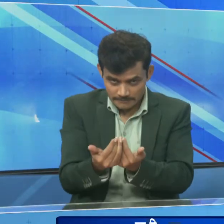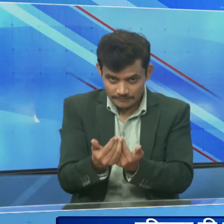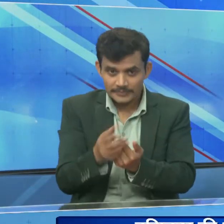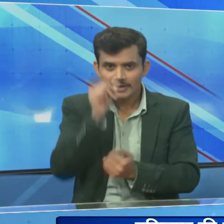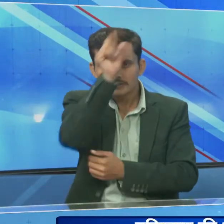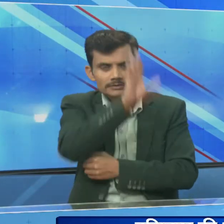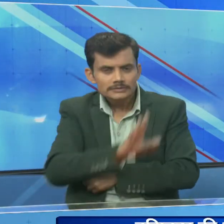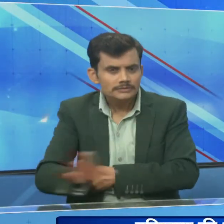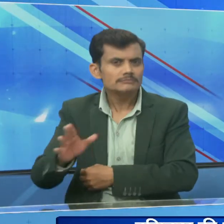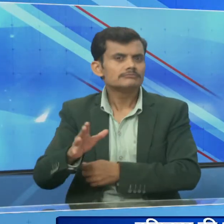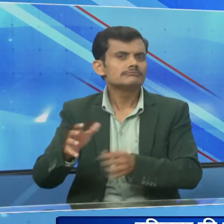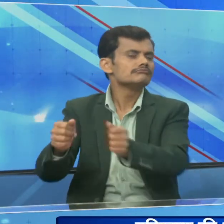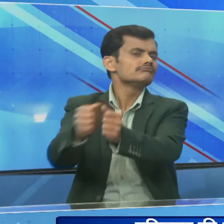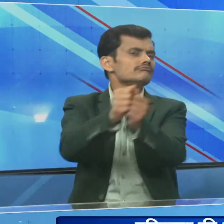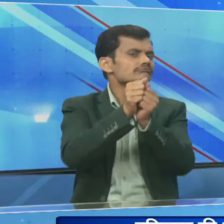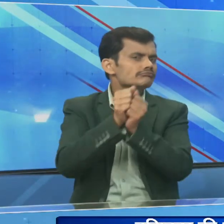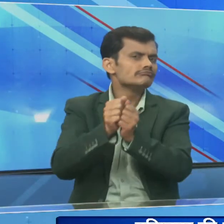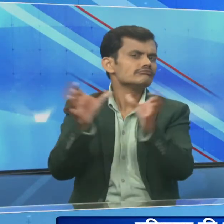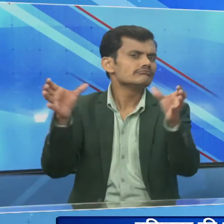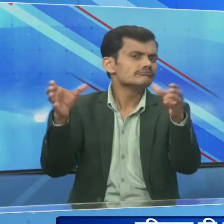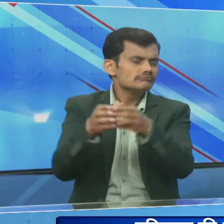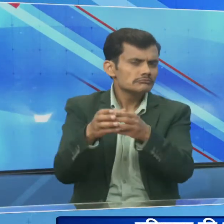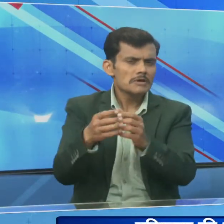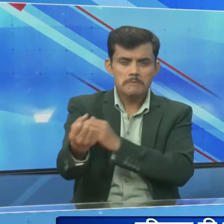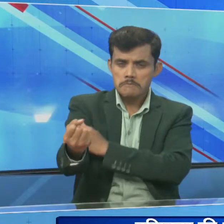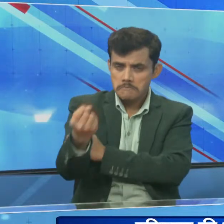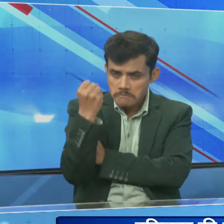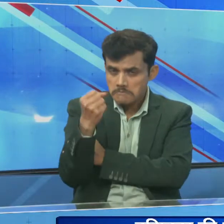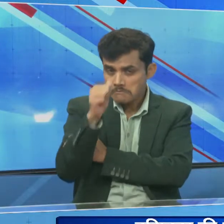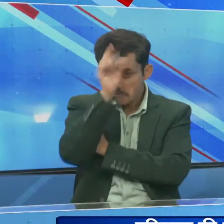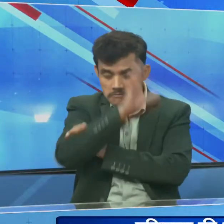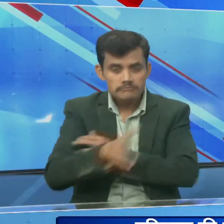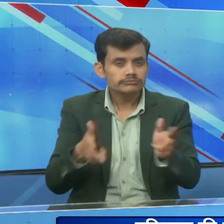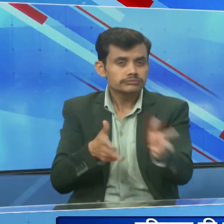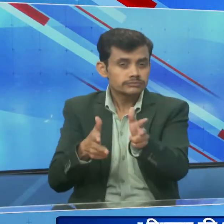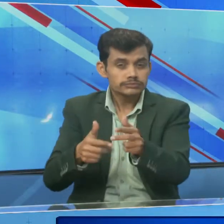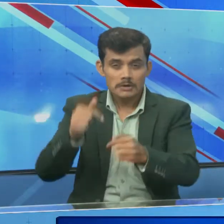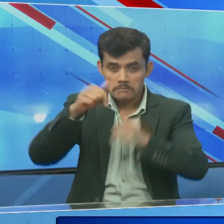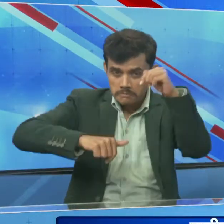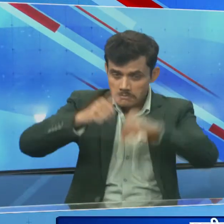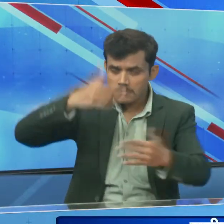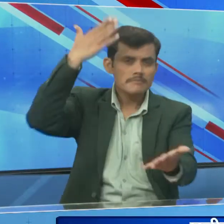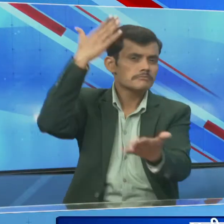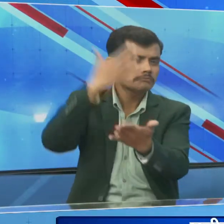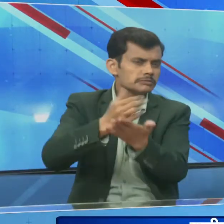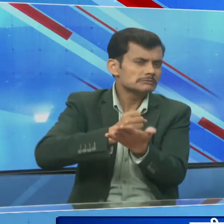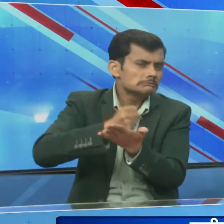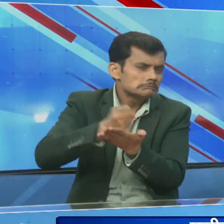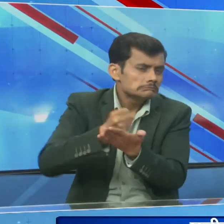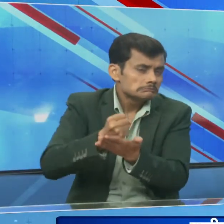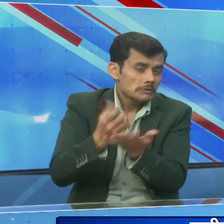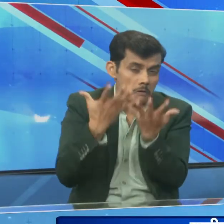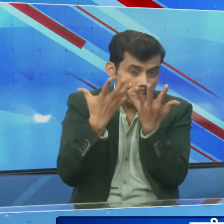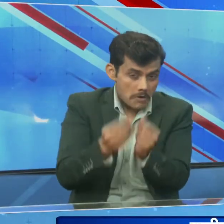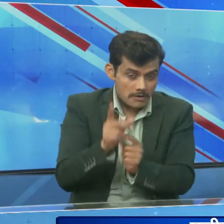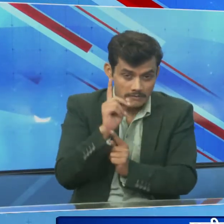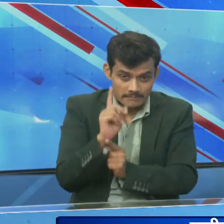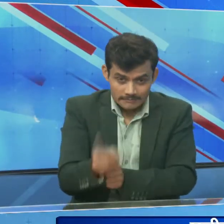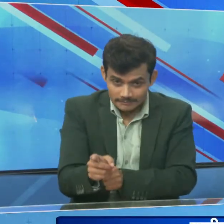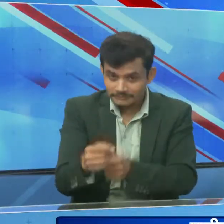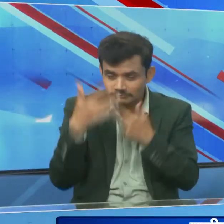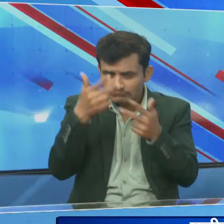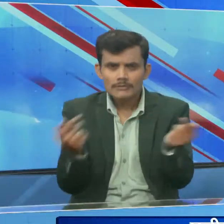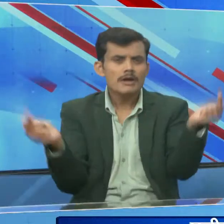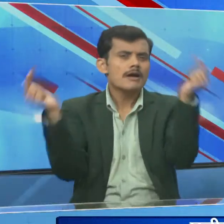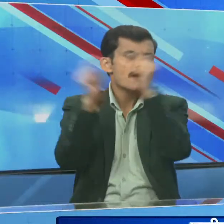की संप्रभुता को चुनौती देने वाली नक्सली चुनाव प्रक्रिया को बाधित करने का प्रयास कर रहे हैं, लेकिन नक्सलियों के